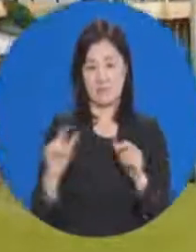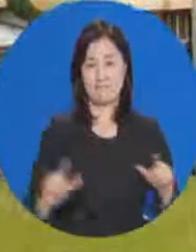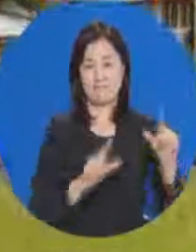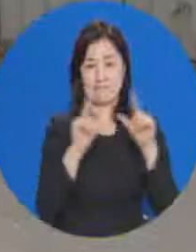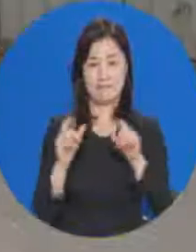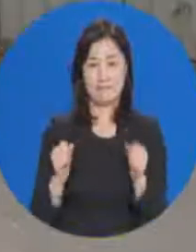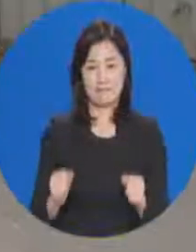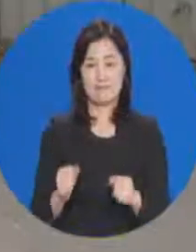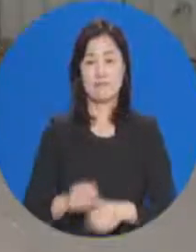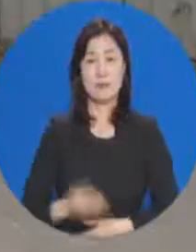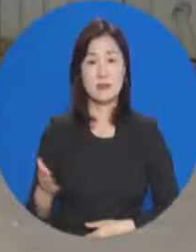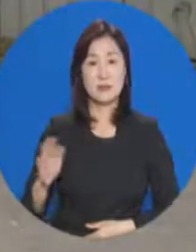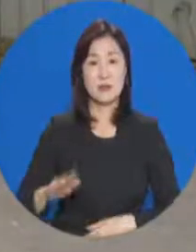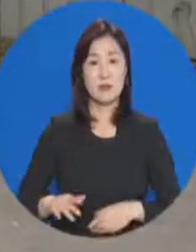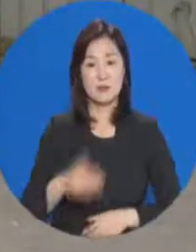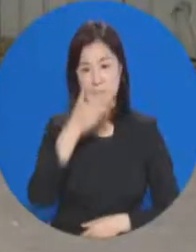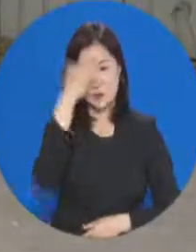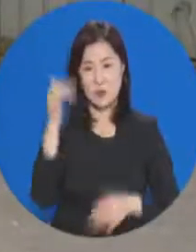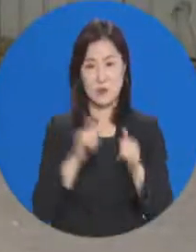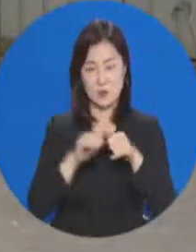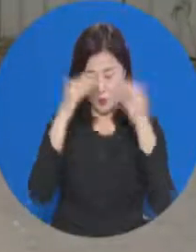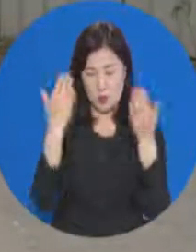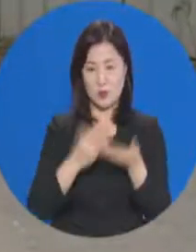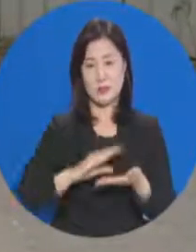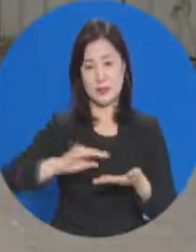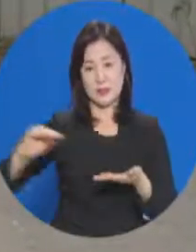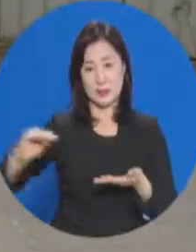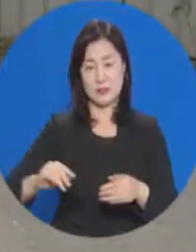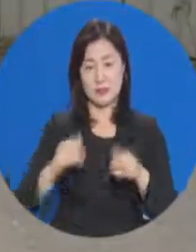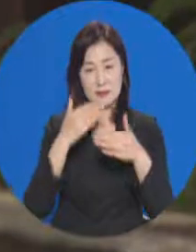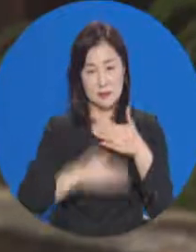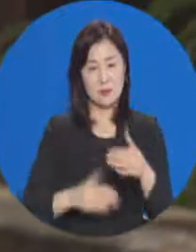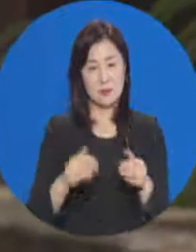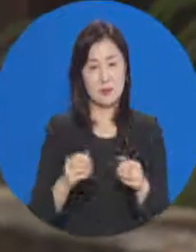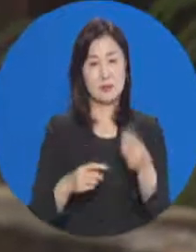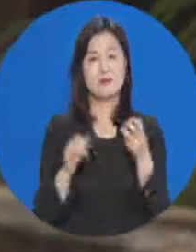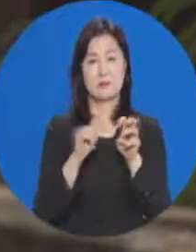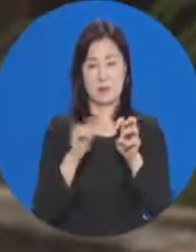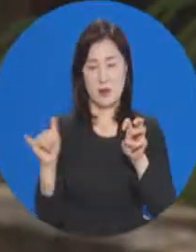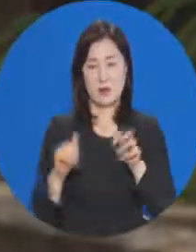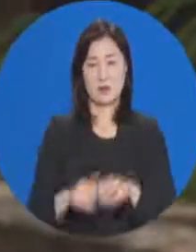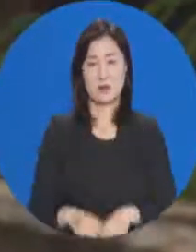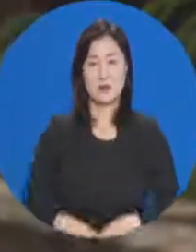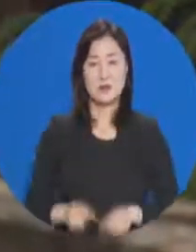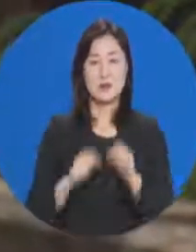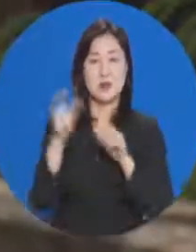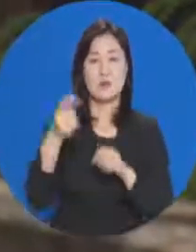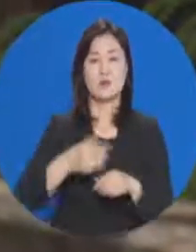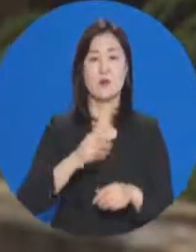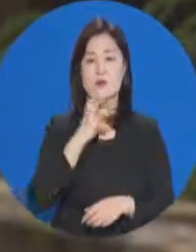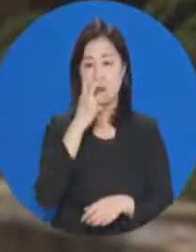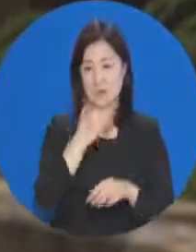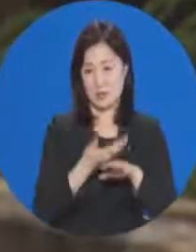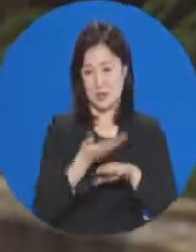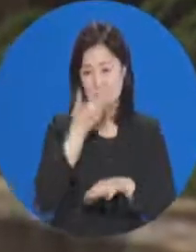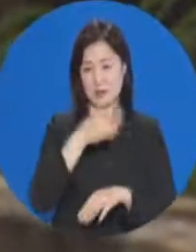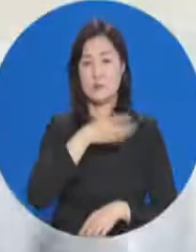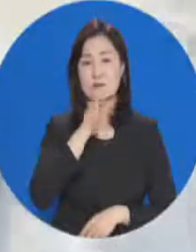있었습니다. 하지만 젊은이들이 모두 떠나고 남은 사람은 30명 남짓. 그나마 대부분 80대